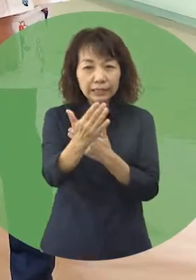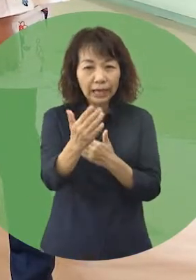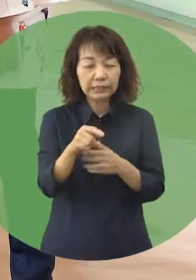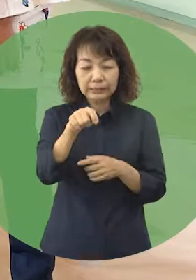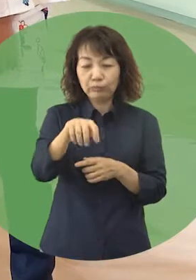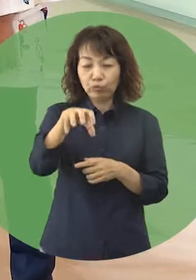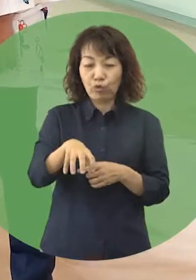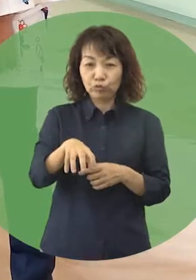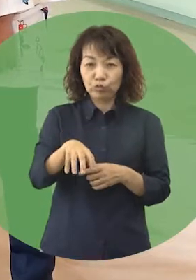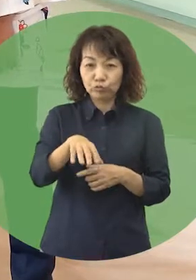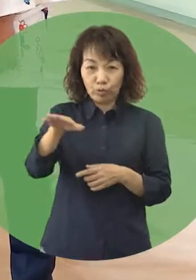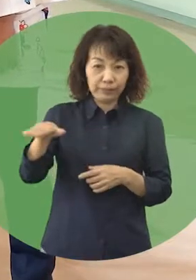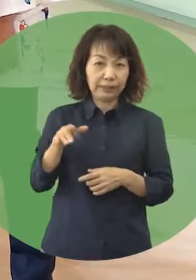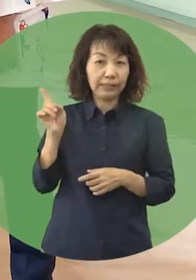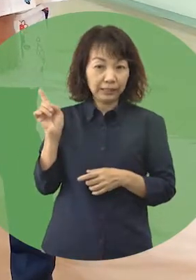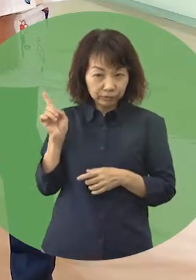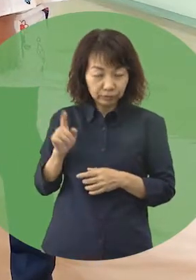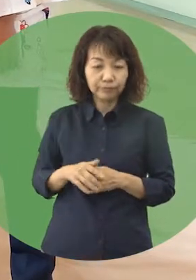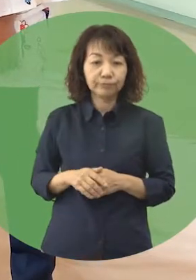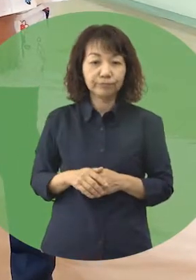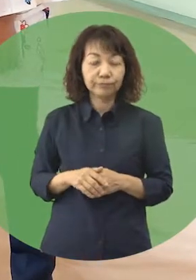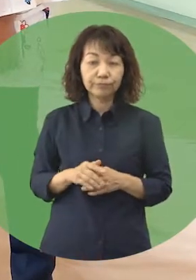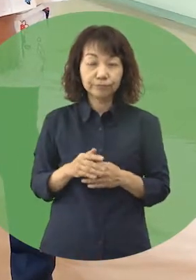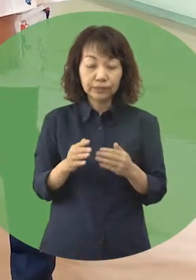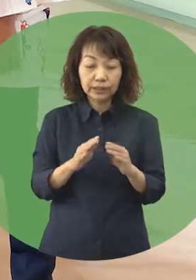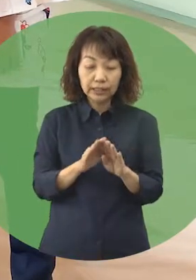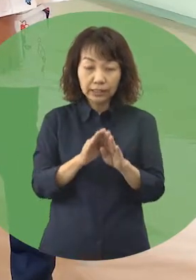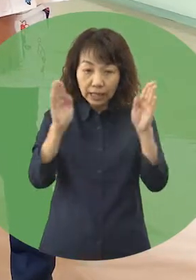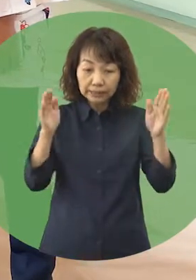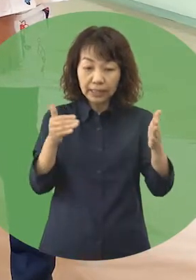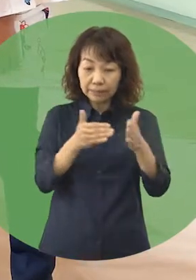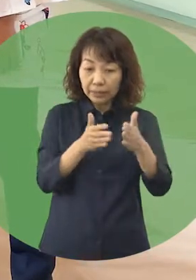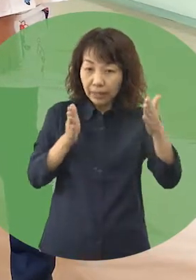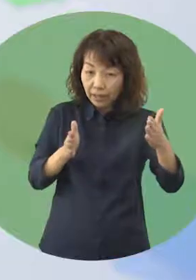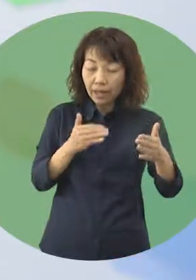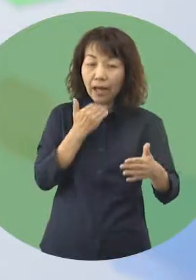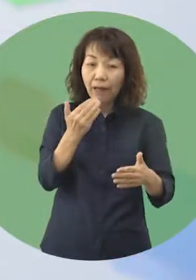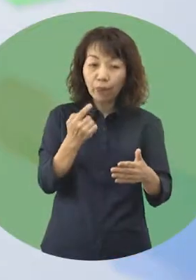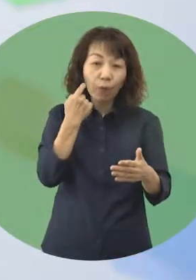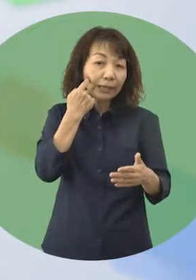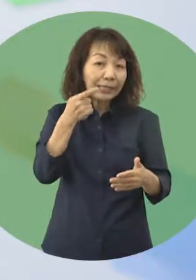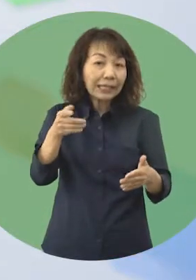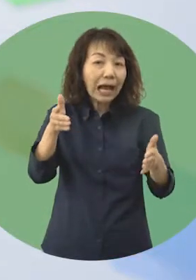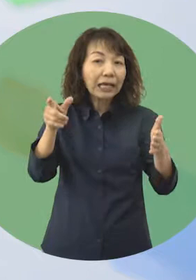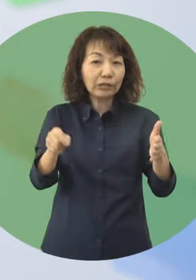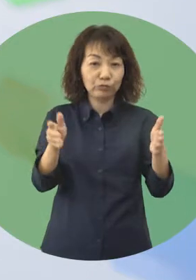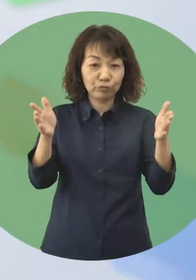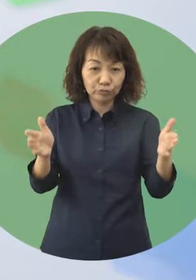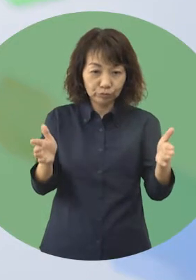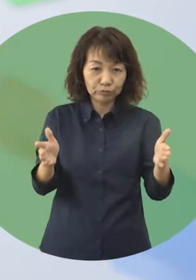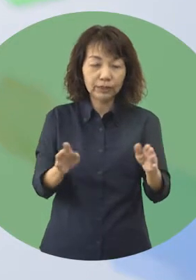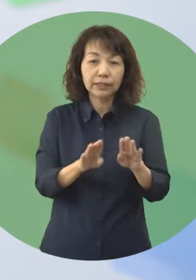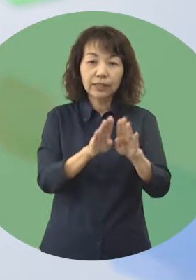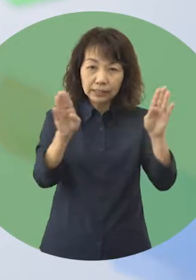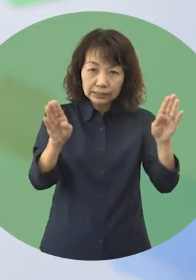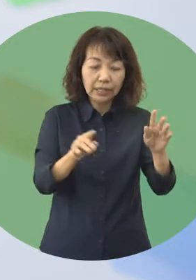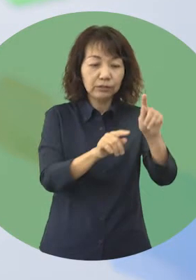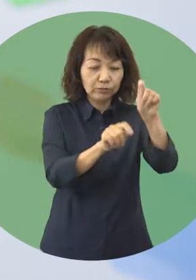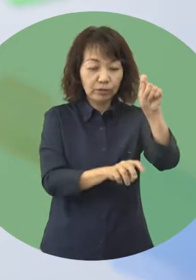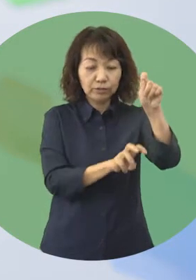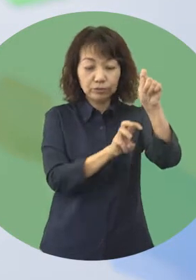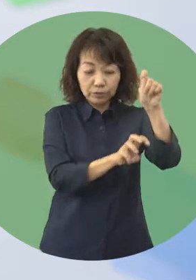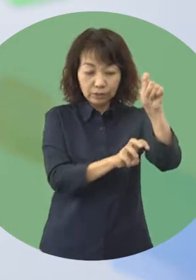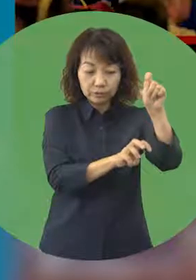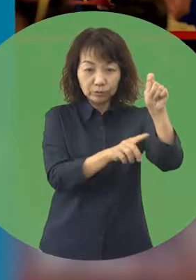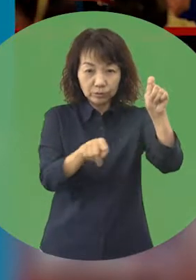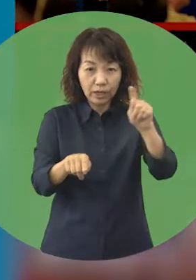です。なんと開催まで約1ヶ月となりました。開催日は10月30日から11月3